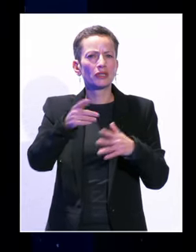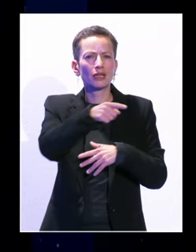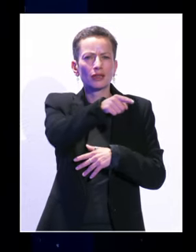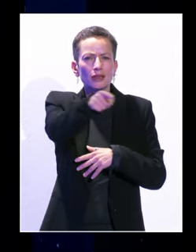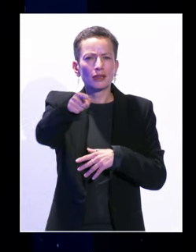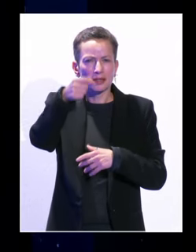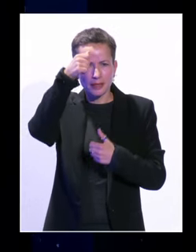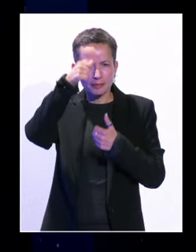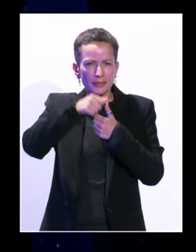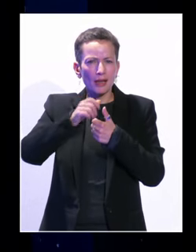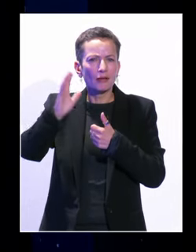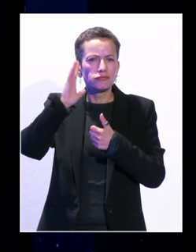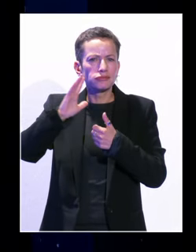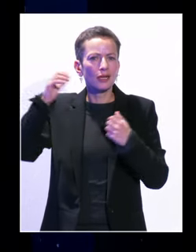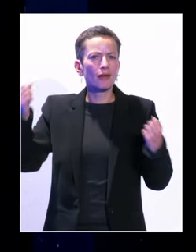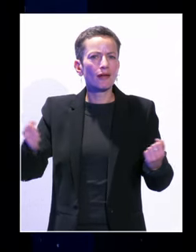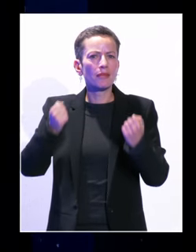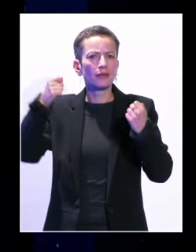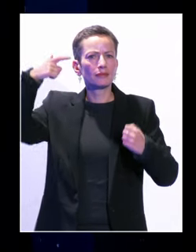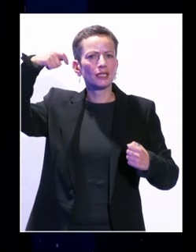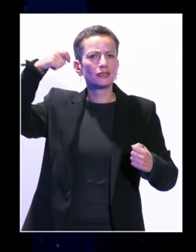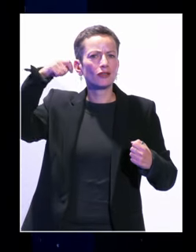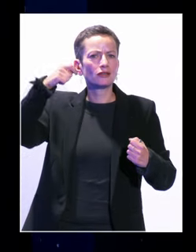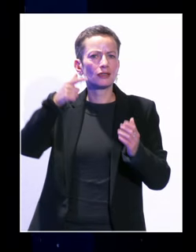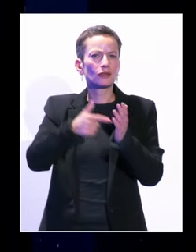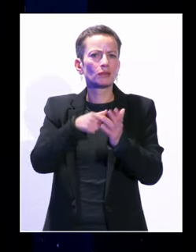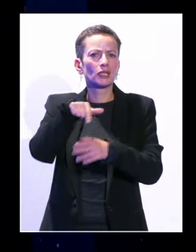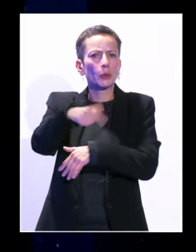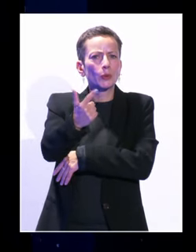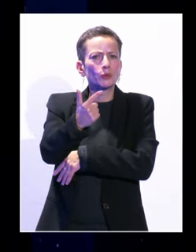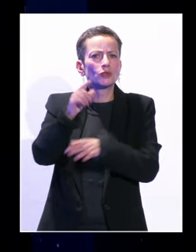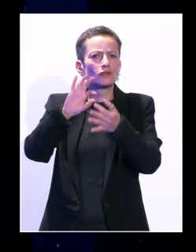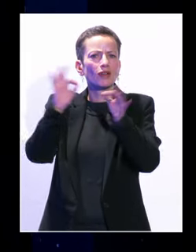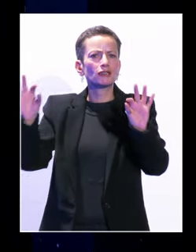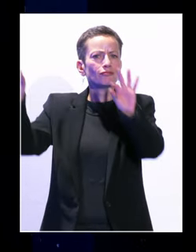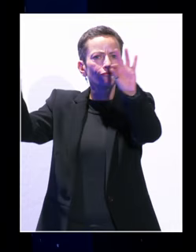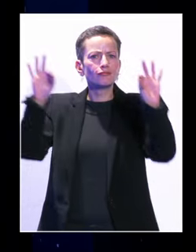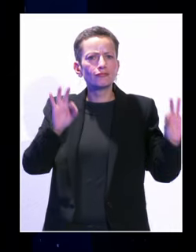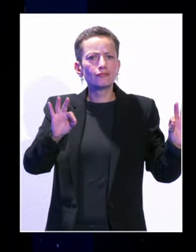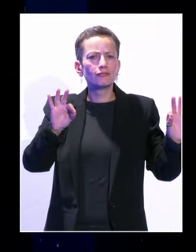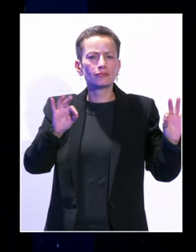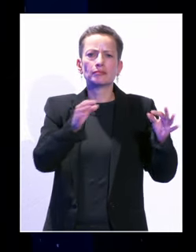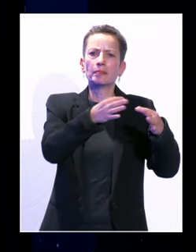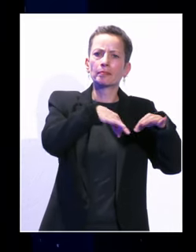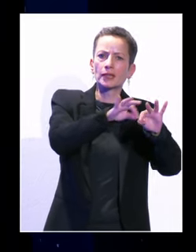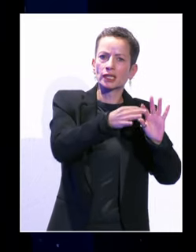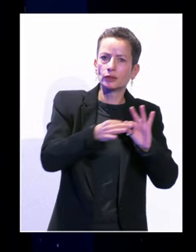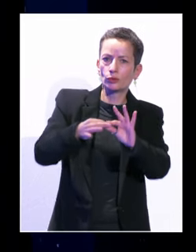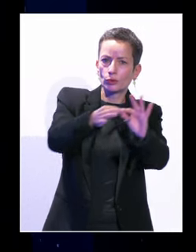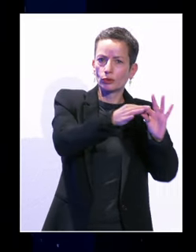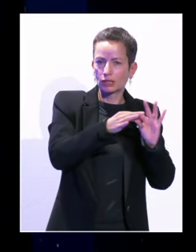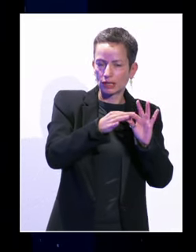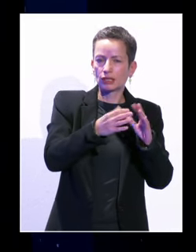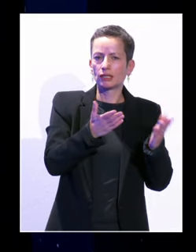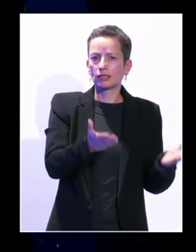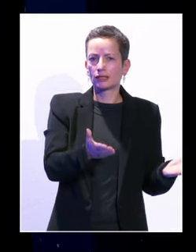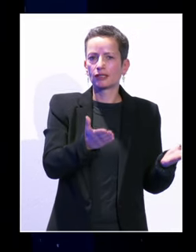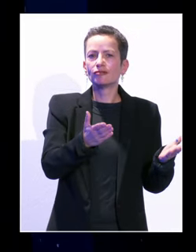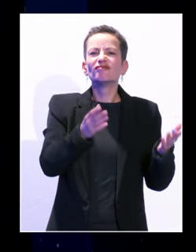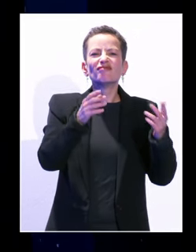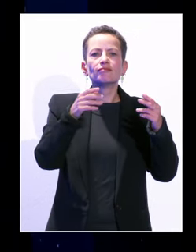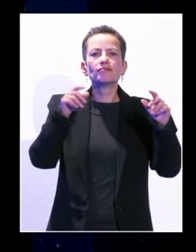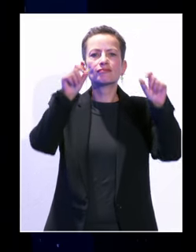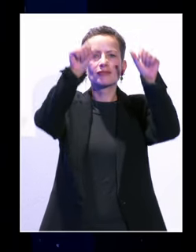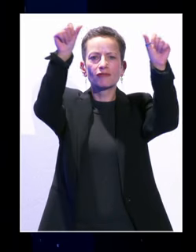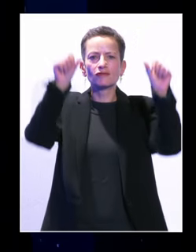j'avais choisi pour la campagne présidentielle de 2012. Un pays uni, avions-nous écrit sur